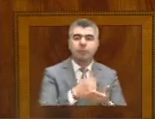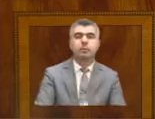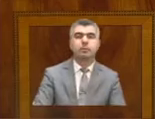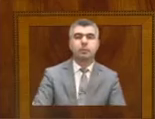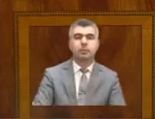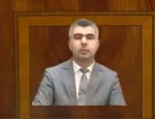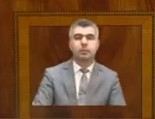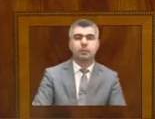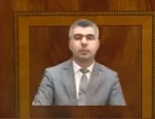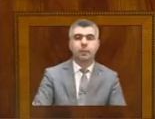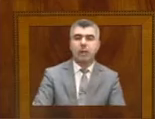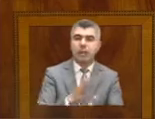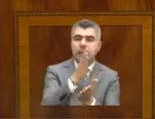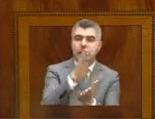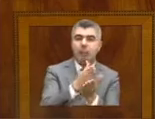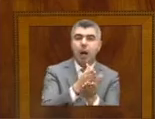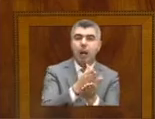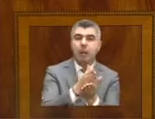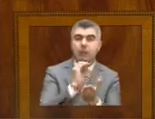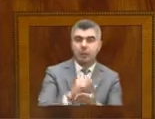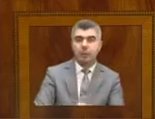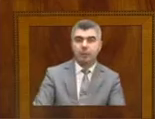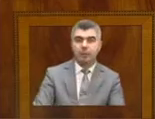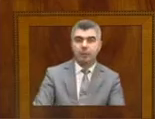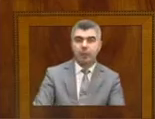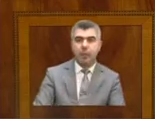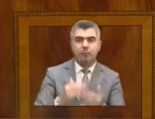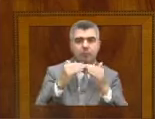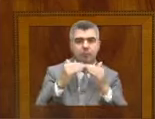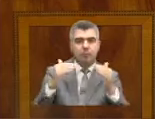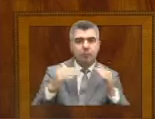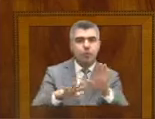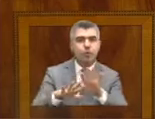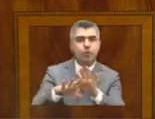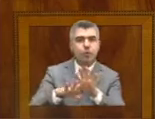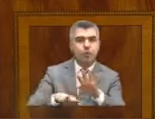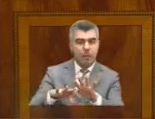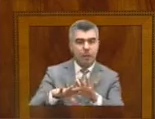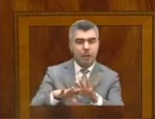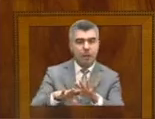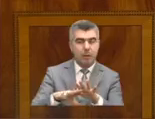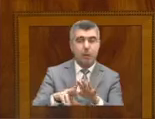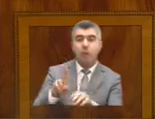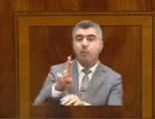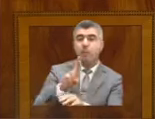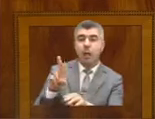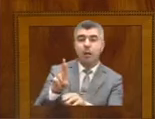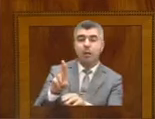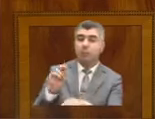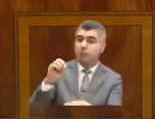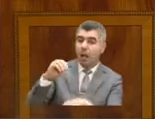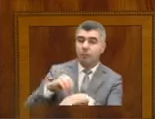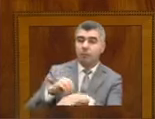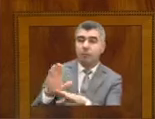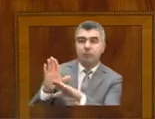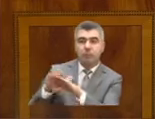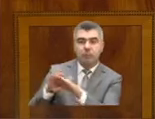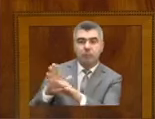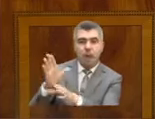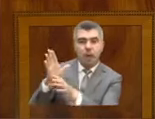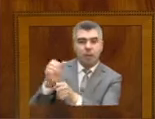تكريس المسار الديمقراطي وتعزيز السلم الاجتماعي وتجسيدا لتوجيهات صاحب الجلالة نصر